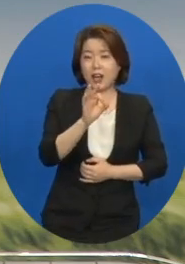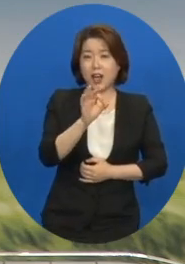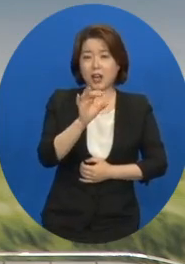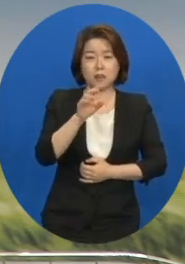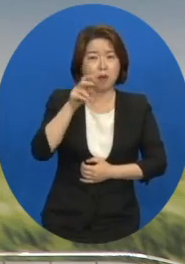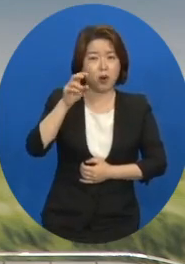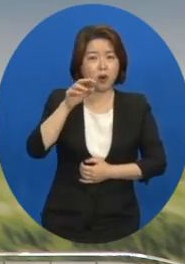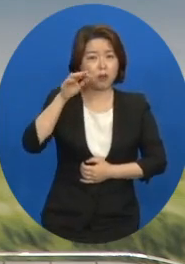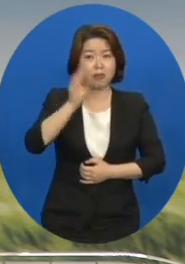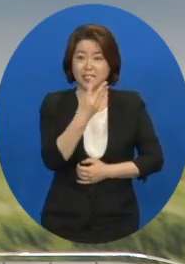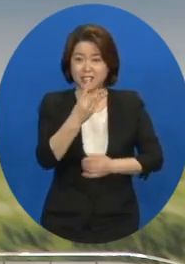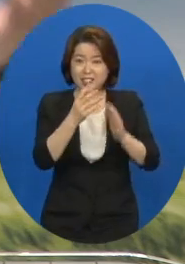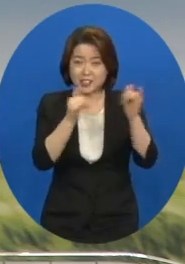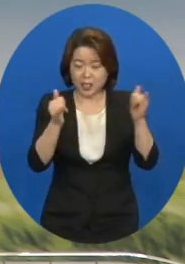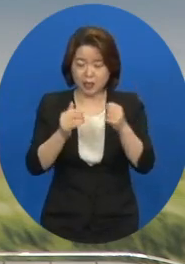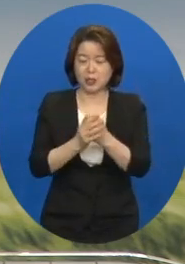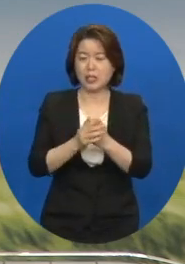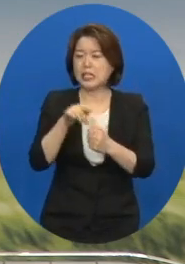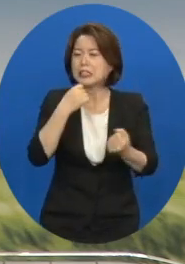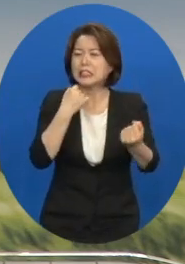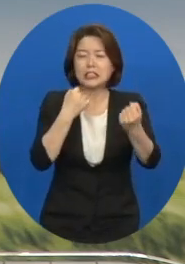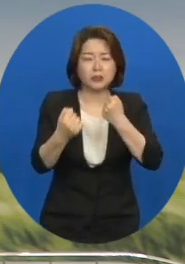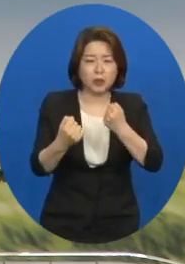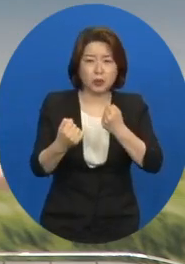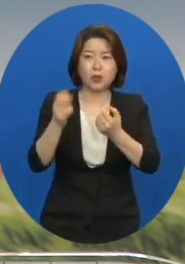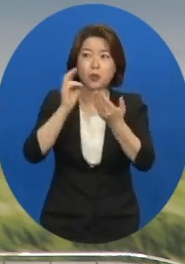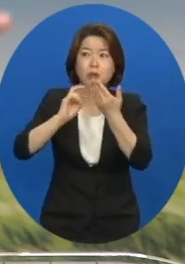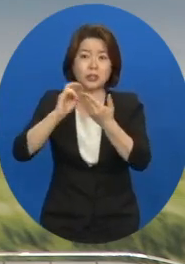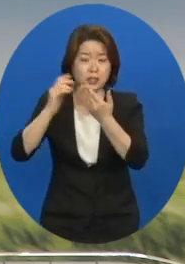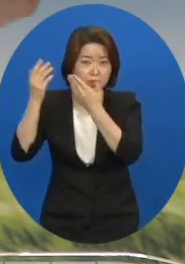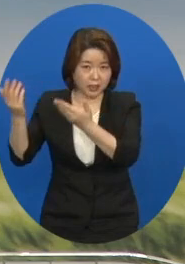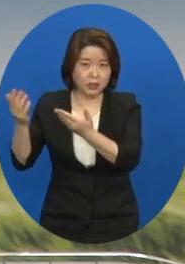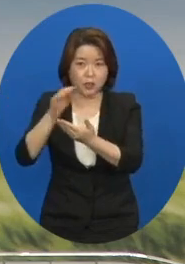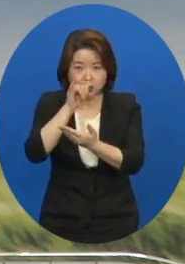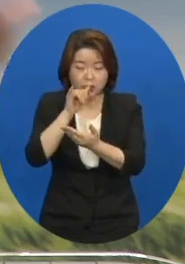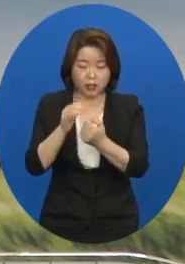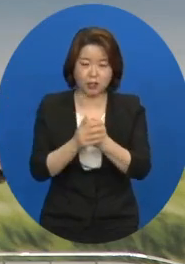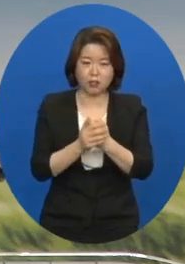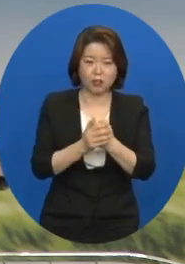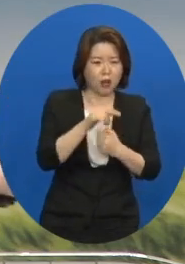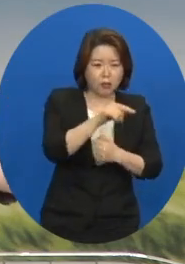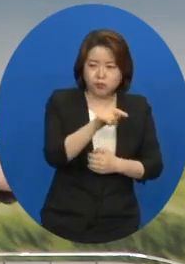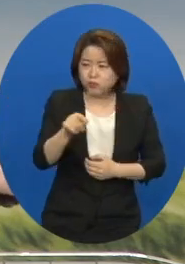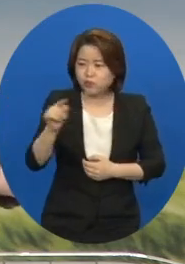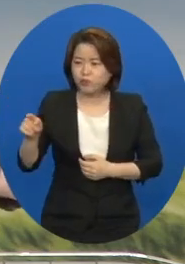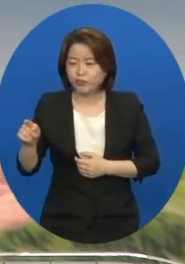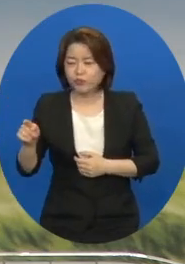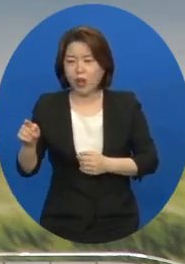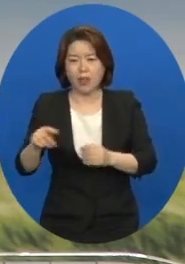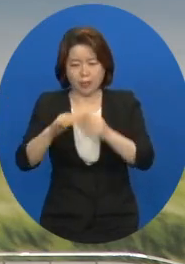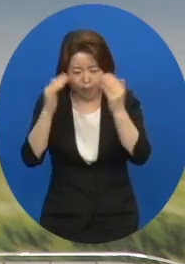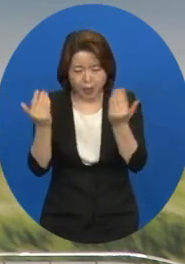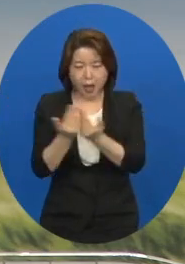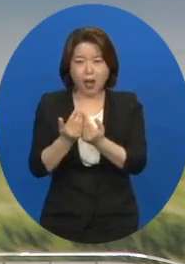가졌잖아요. 하나님은 하나님이신 거예요. 하나님은 이렇게 저렇게 다 하실 수 있는 권한이